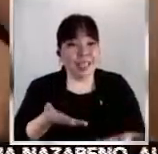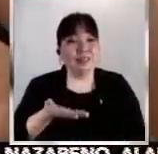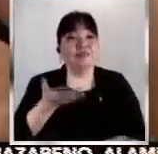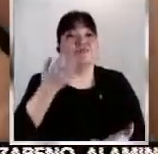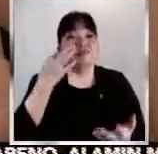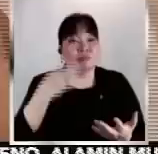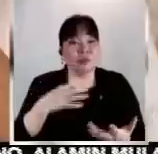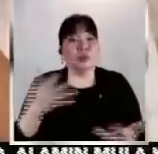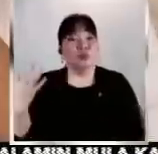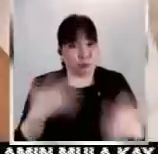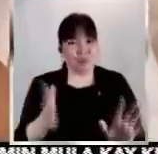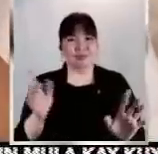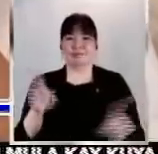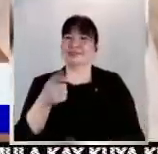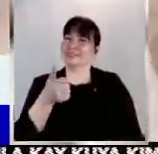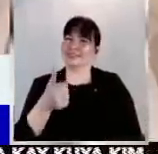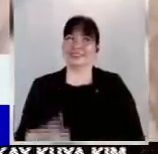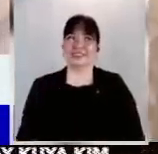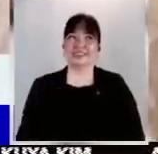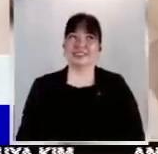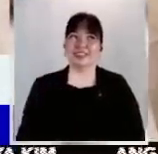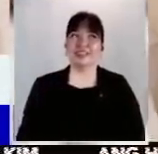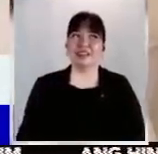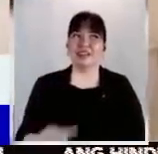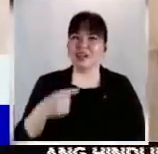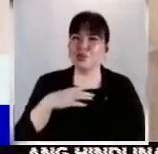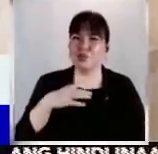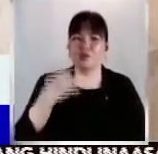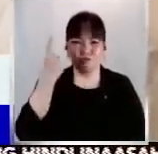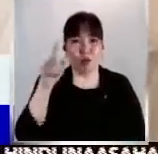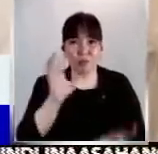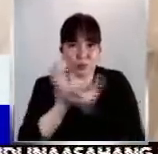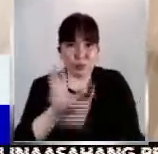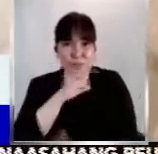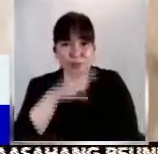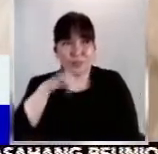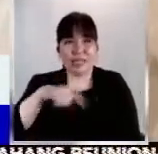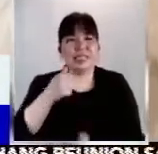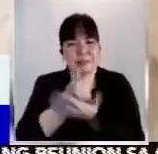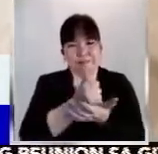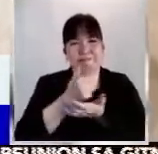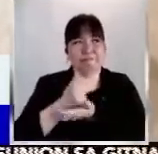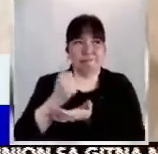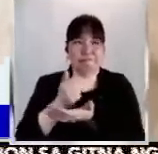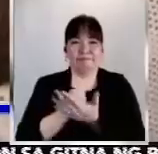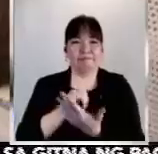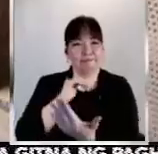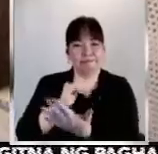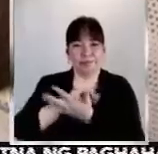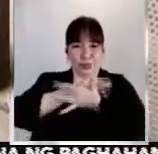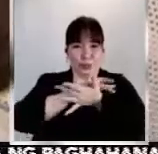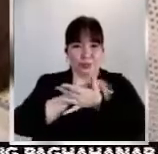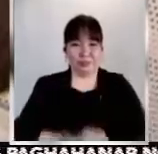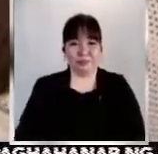done. Kasi sacrifice nyo po yun for the community, no? Para makatulong din tayo sa pag-fight ng COVID-19.